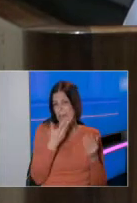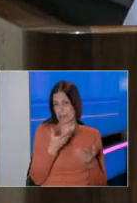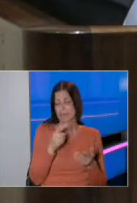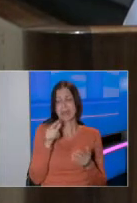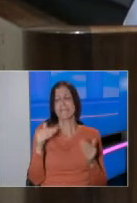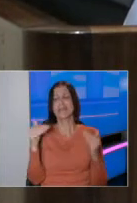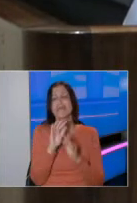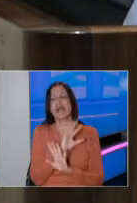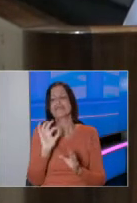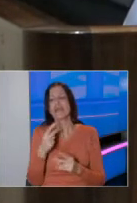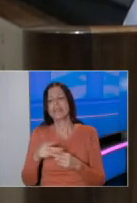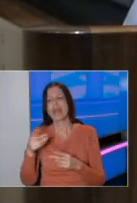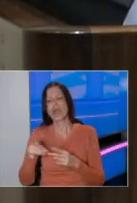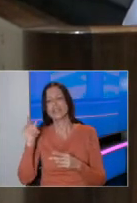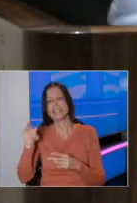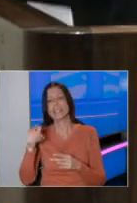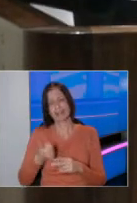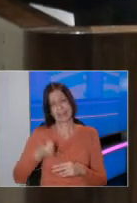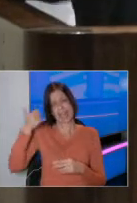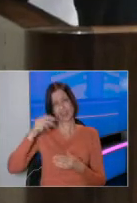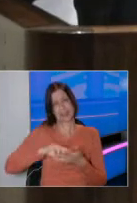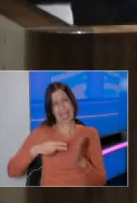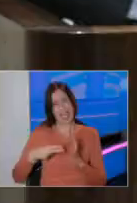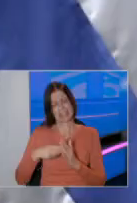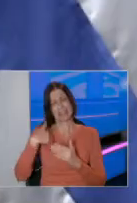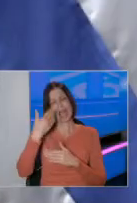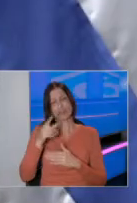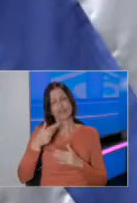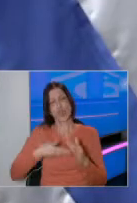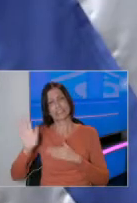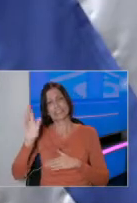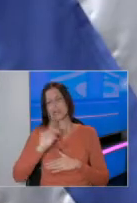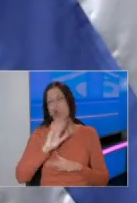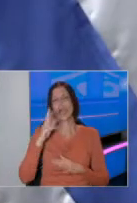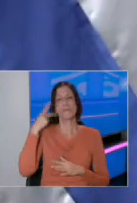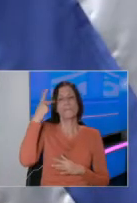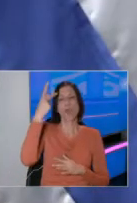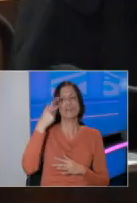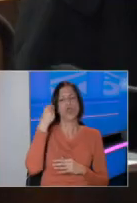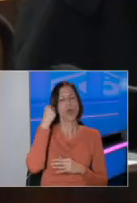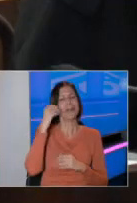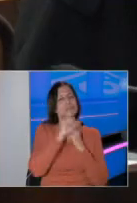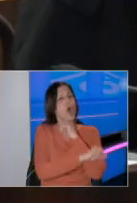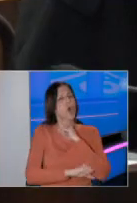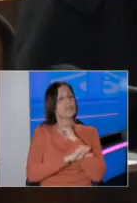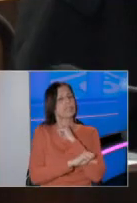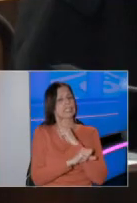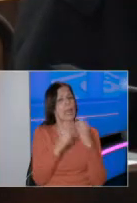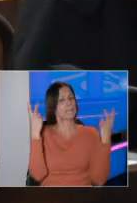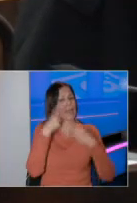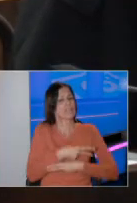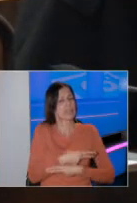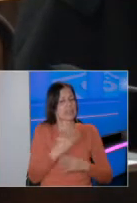הם מתאימים רק לנקות אצלהם, לדירקטורים, את החדר אחרי שהם יוצאים. לא רק פרופסור שלומד באוניברסיטה מבין